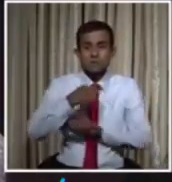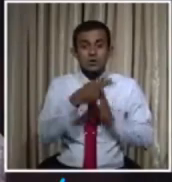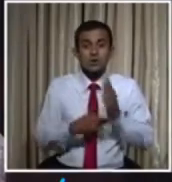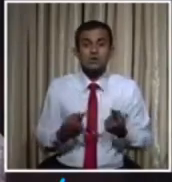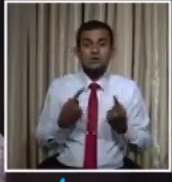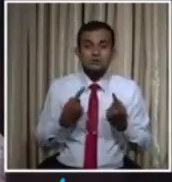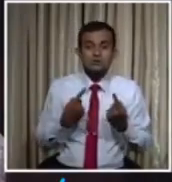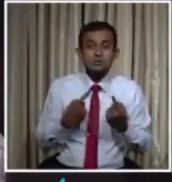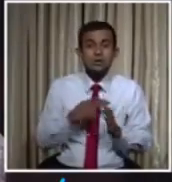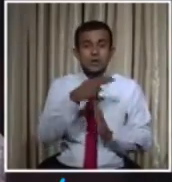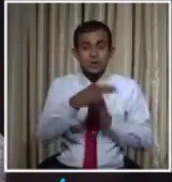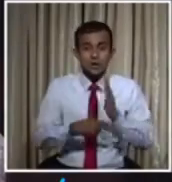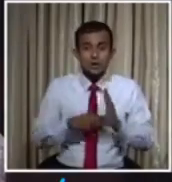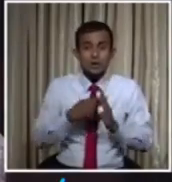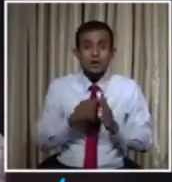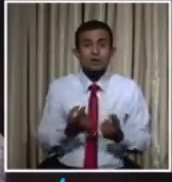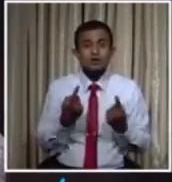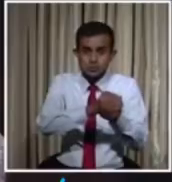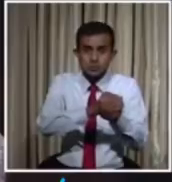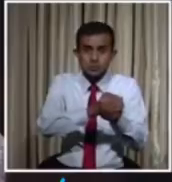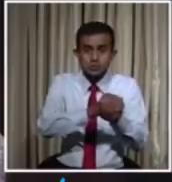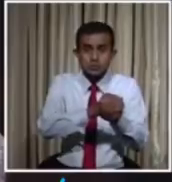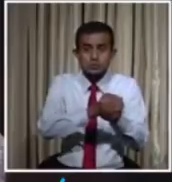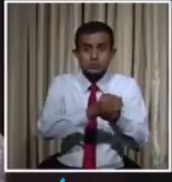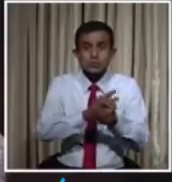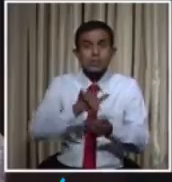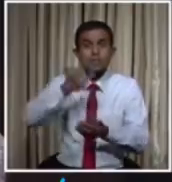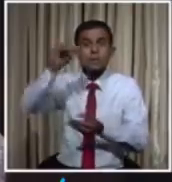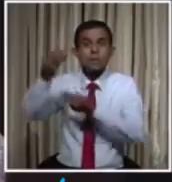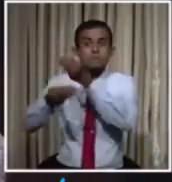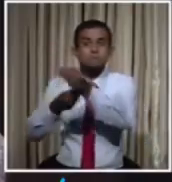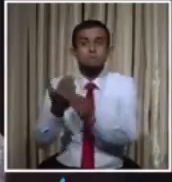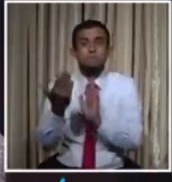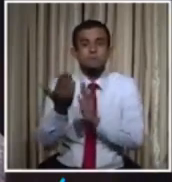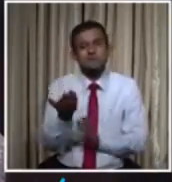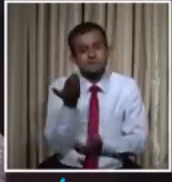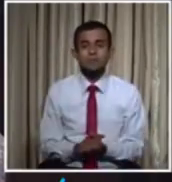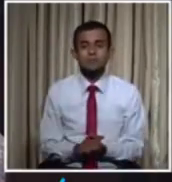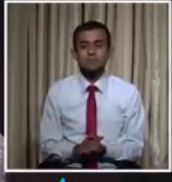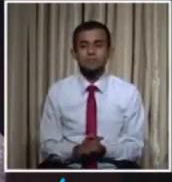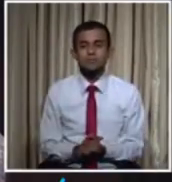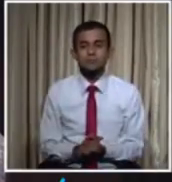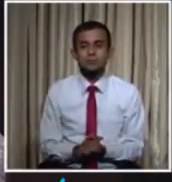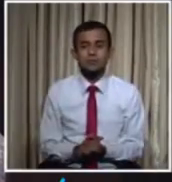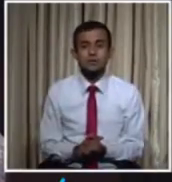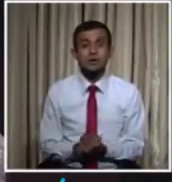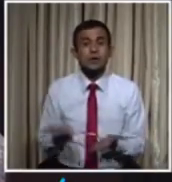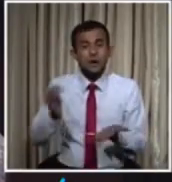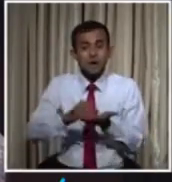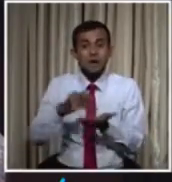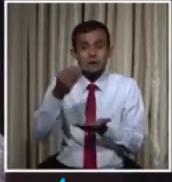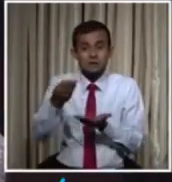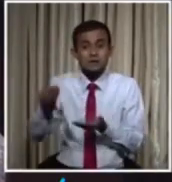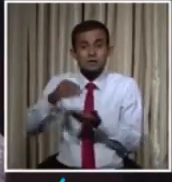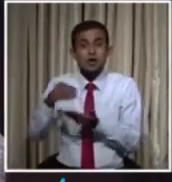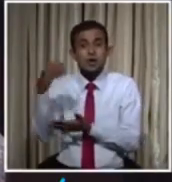ඉඳගෙන ජාතික අවශ්‍යතාවය රැකගෙන විදේශ ආයතන ඉදිරියේ පින්සෙන්දු වෙන්නට යන්නේ නැතුව අපි රීෂෙඩියුල් කරන්නට ඕන අපේ